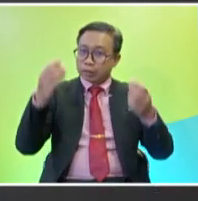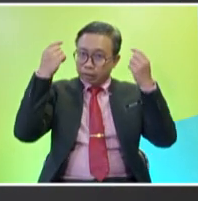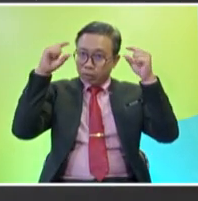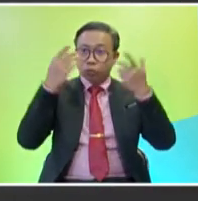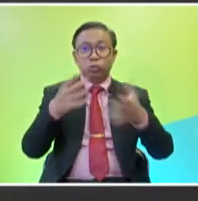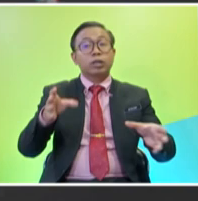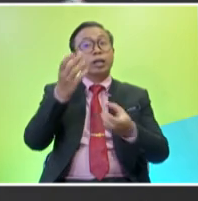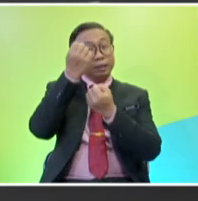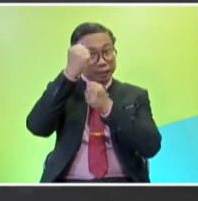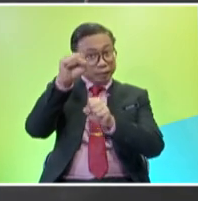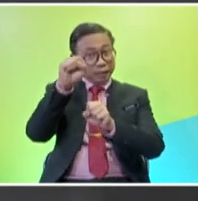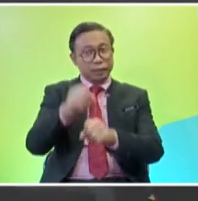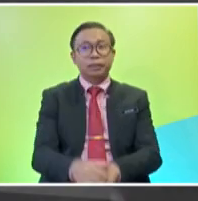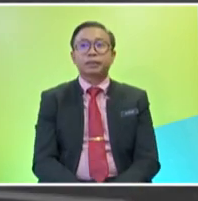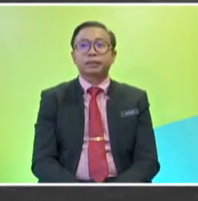itu dia semua